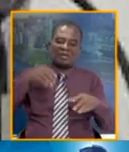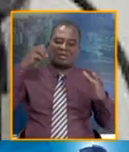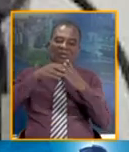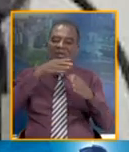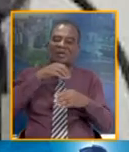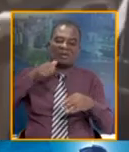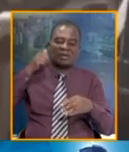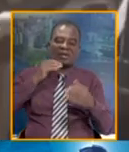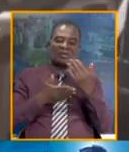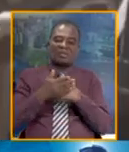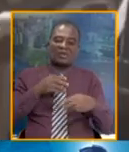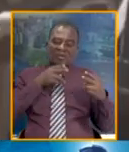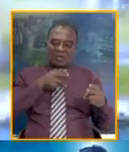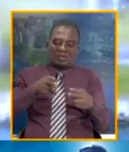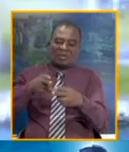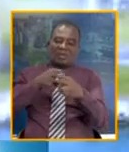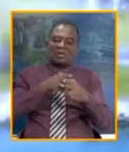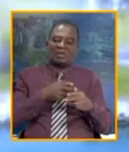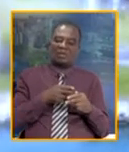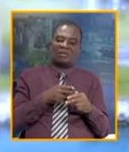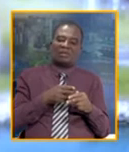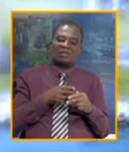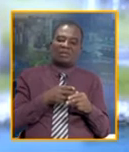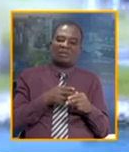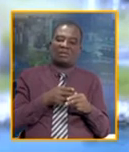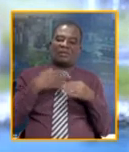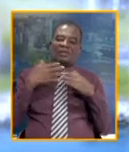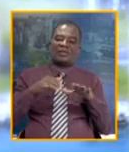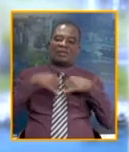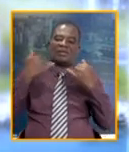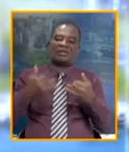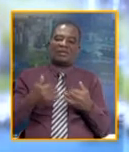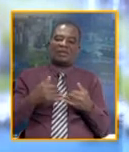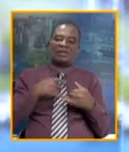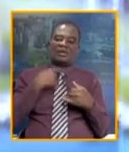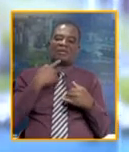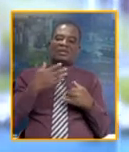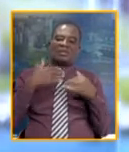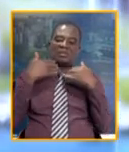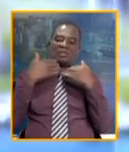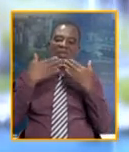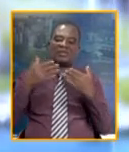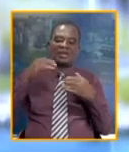par l'armée et la police. Et c'est la fin de ce journal. Je vous retrouve